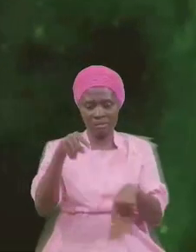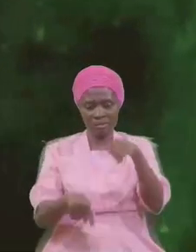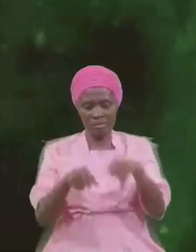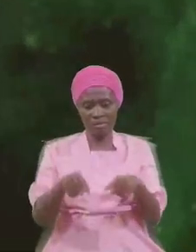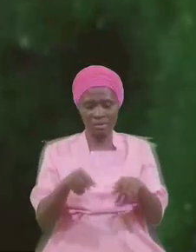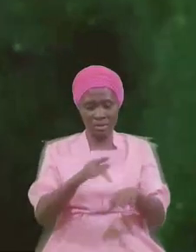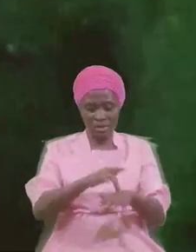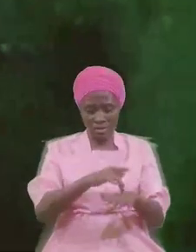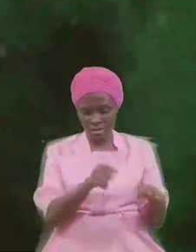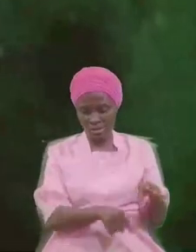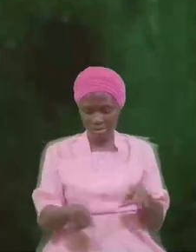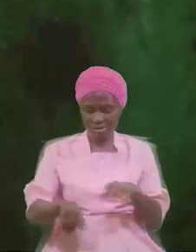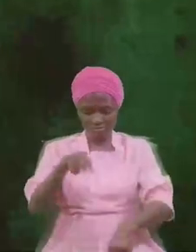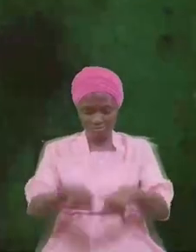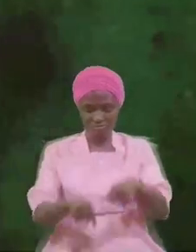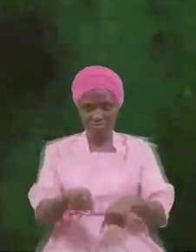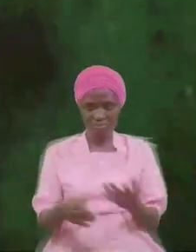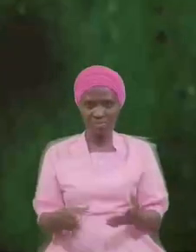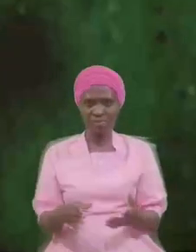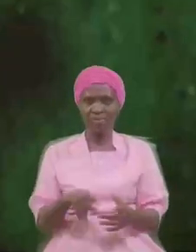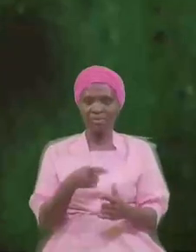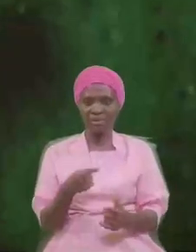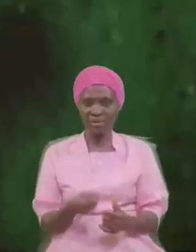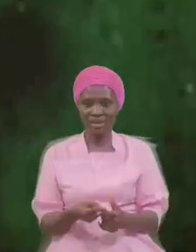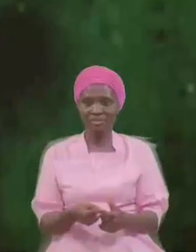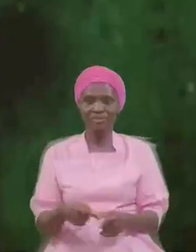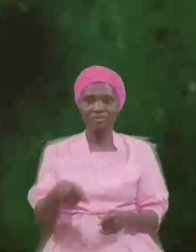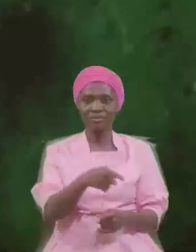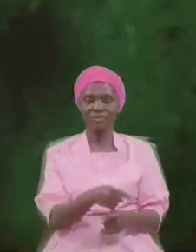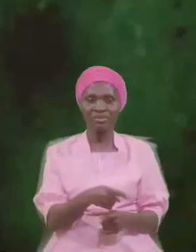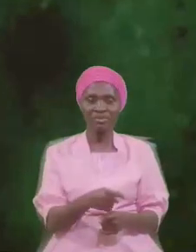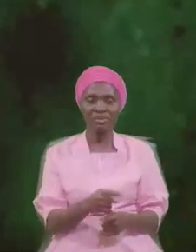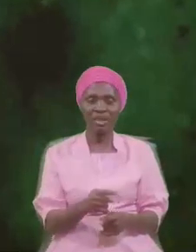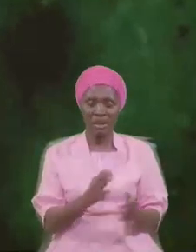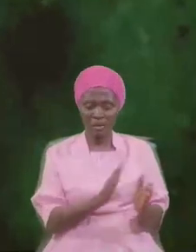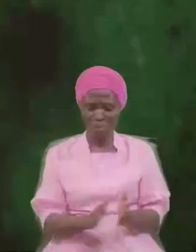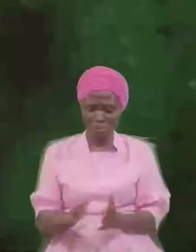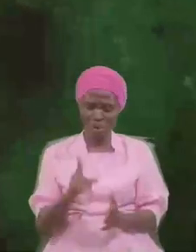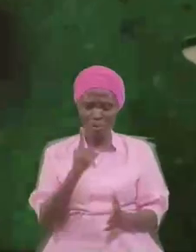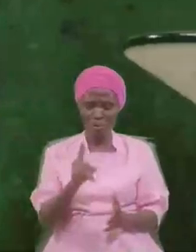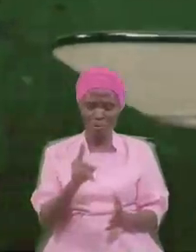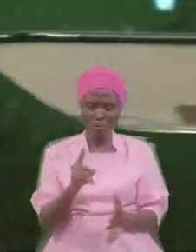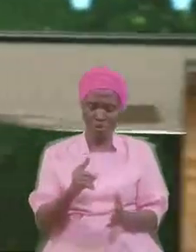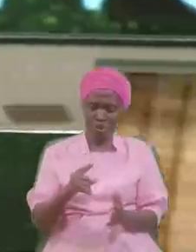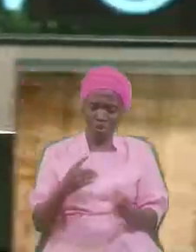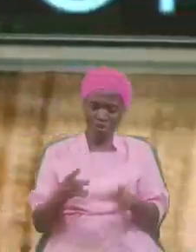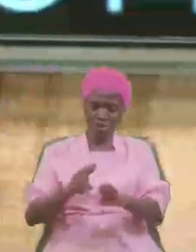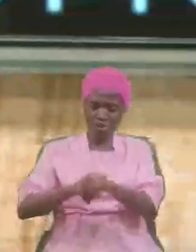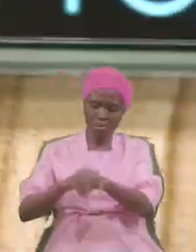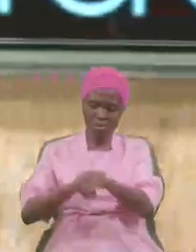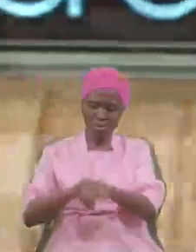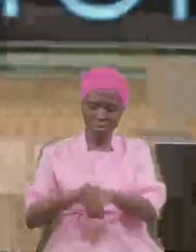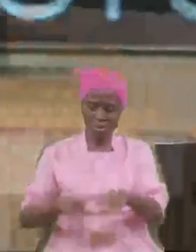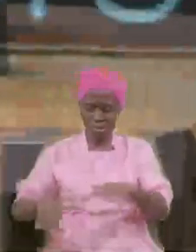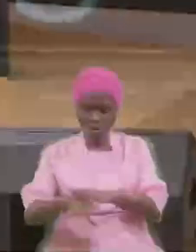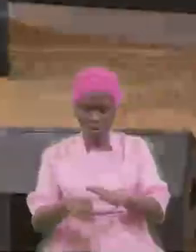tétraplagie. Et il a un petit tableau, une petite tablette, disons petit tableau,